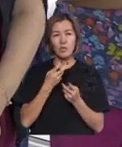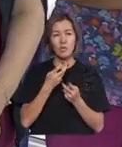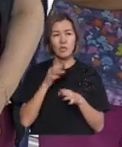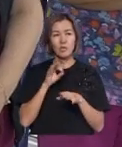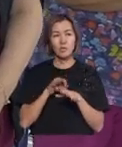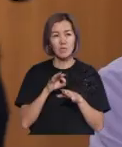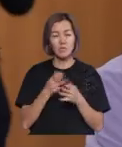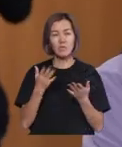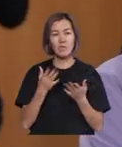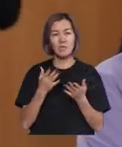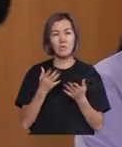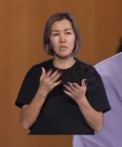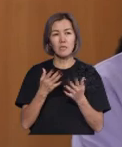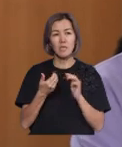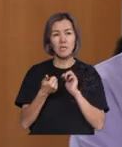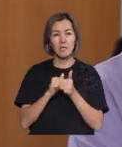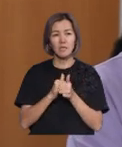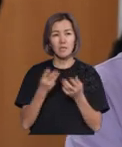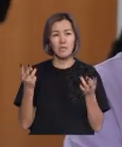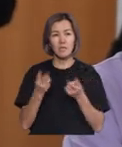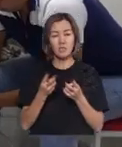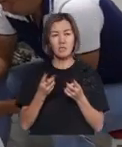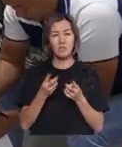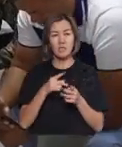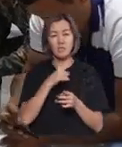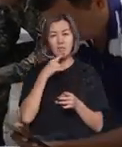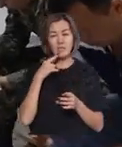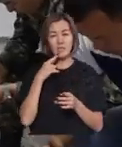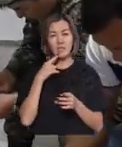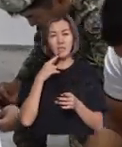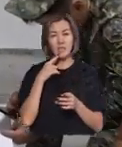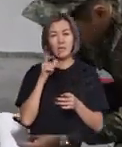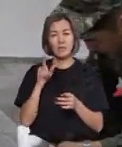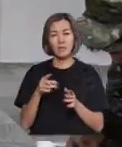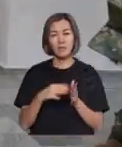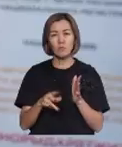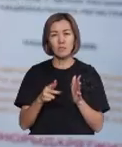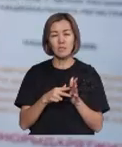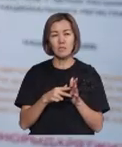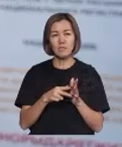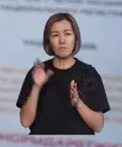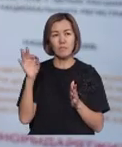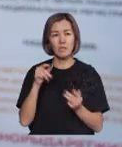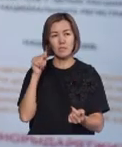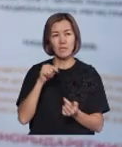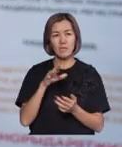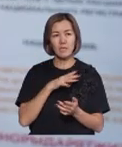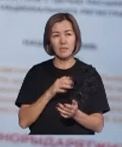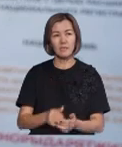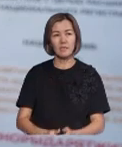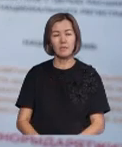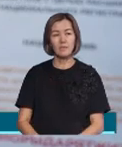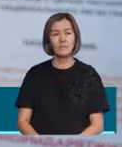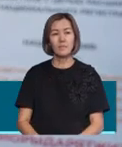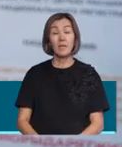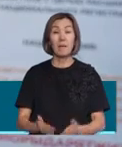дің жасушаларын трансплантациялауды қажет ететін Ресей азаматына 98% сәйкес келген. 98% сәйкес